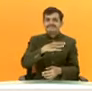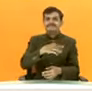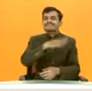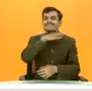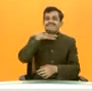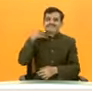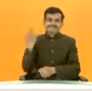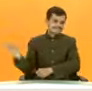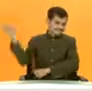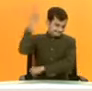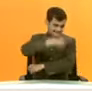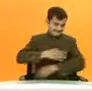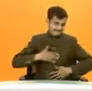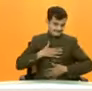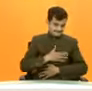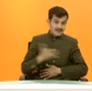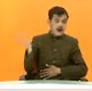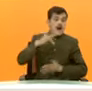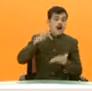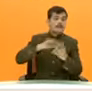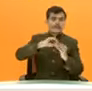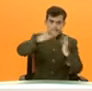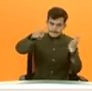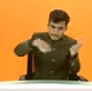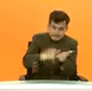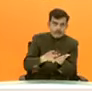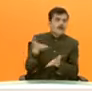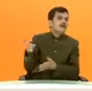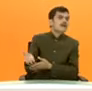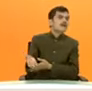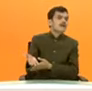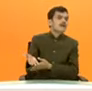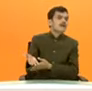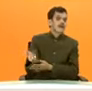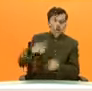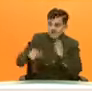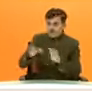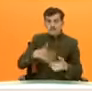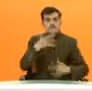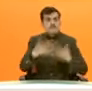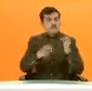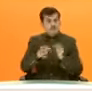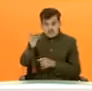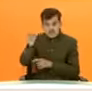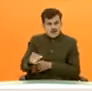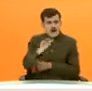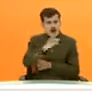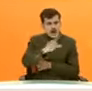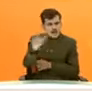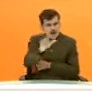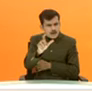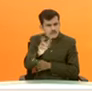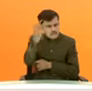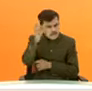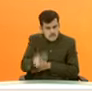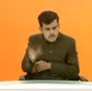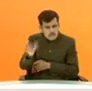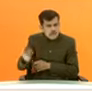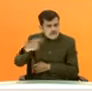महान सेनानी से पूरे देश को प्रेरणा मिलती है। हमें ऐसे ही लाखों स्वतंत्रता सेनानियों